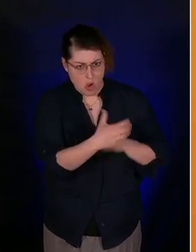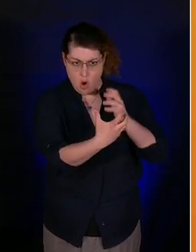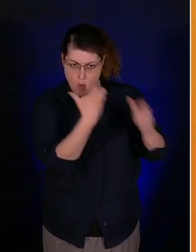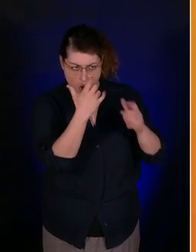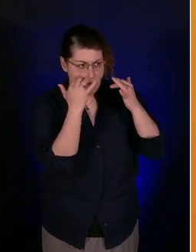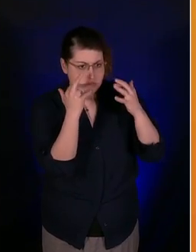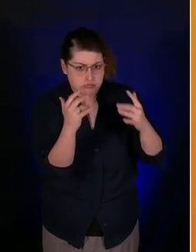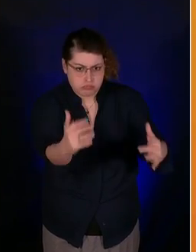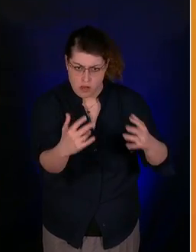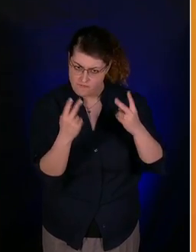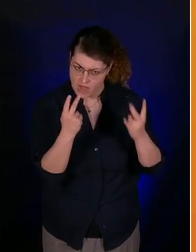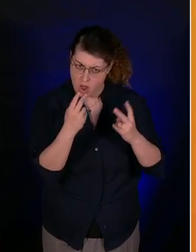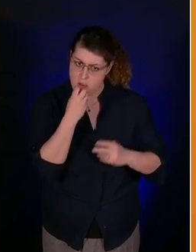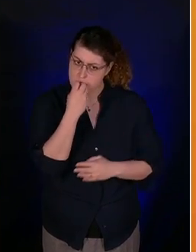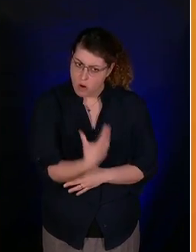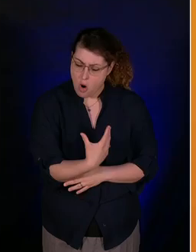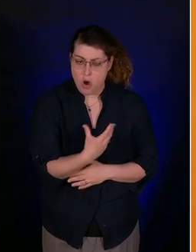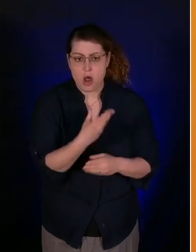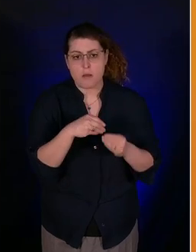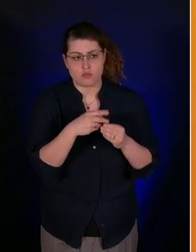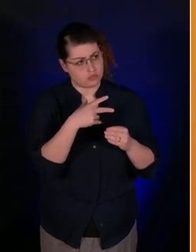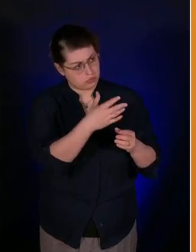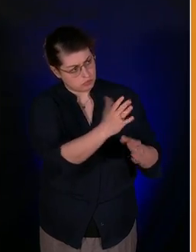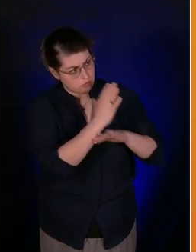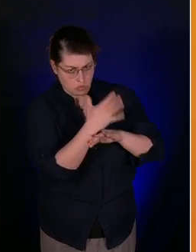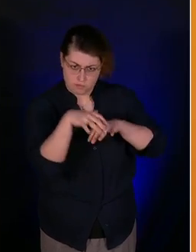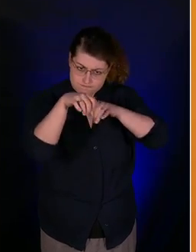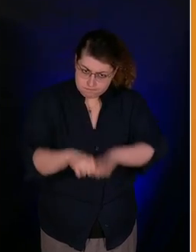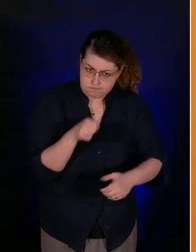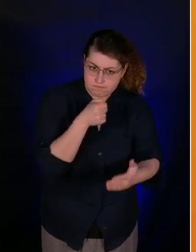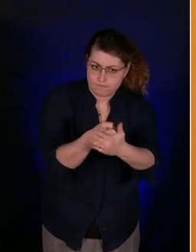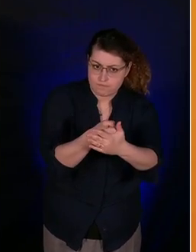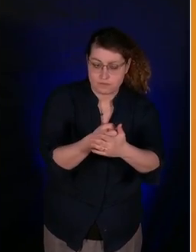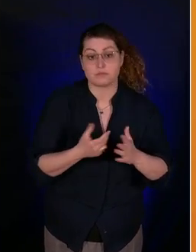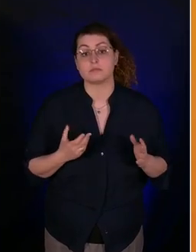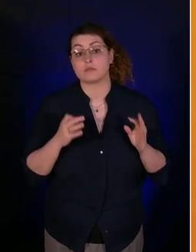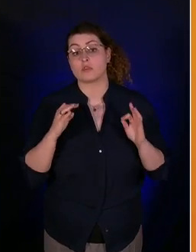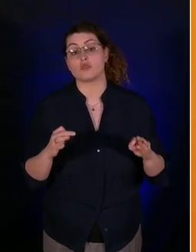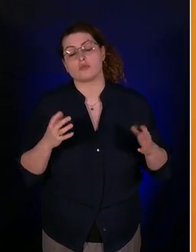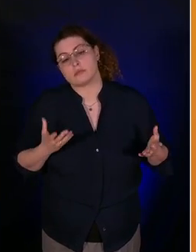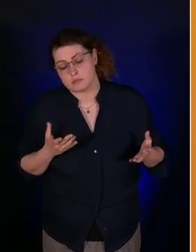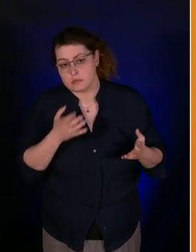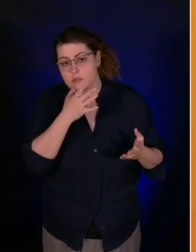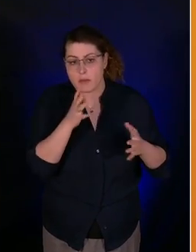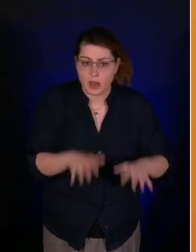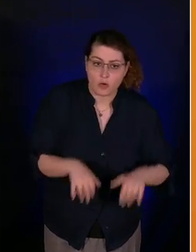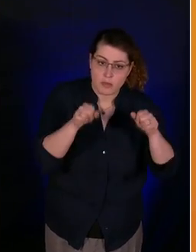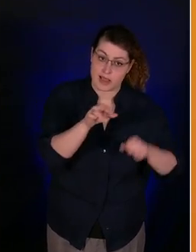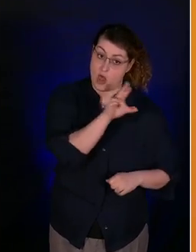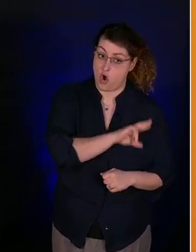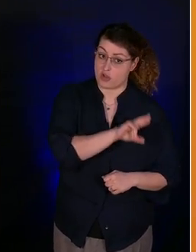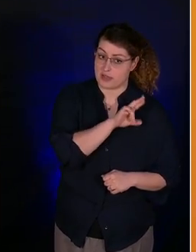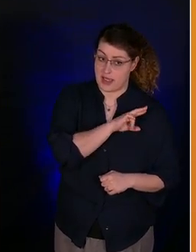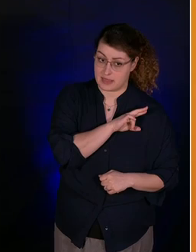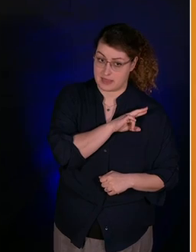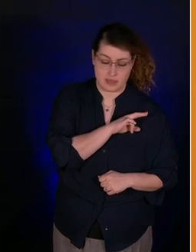portent des valeurs, qui démontrent qu'on lâchera rien, et... Pour finir là-dessus, on ne va pas reprendre que la retraite, on va